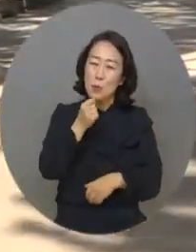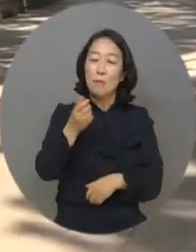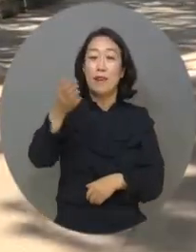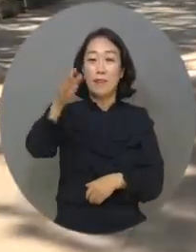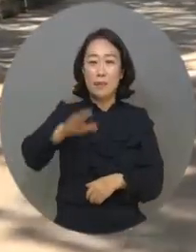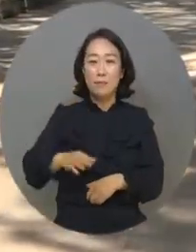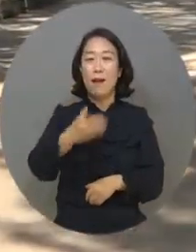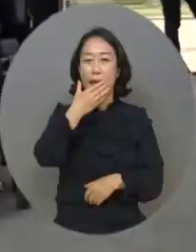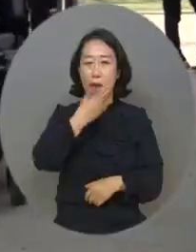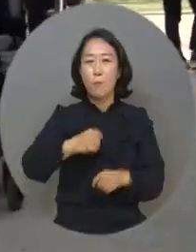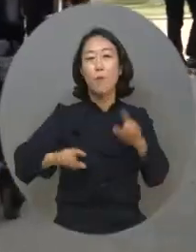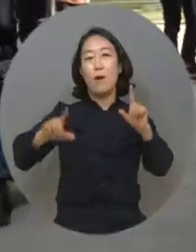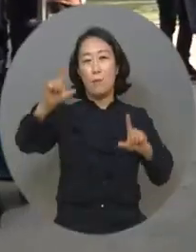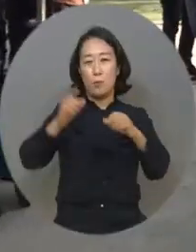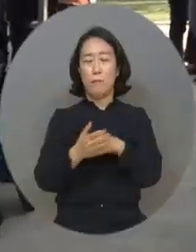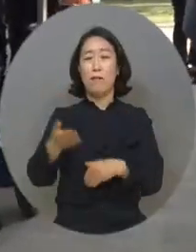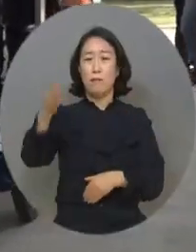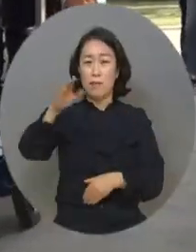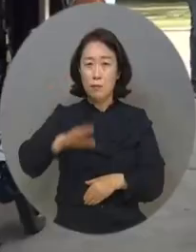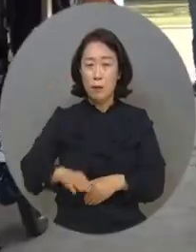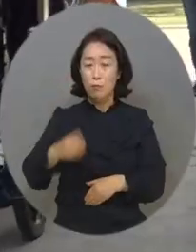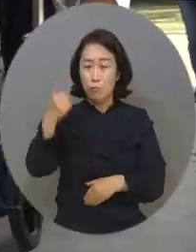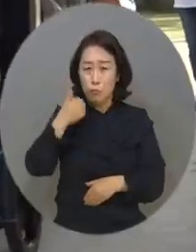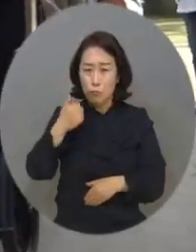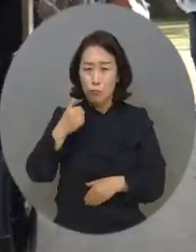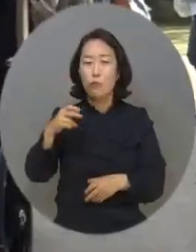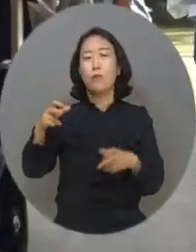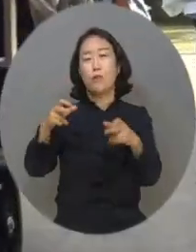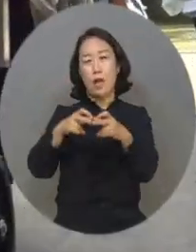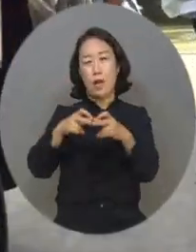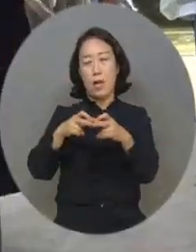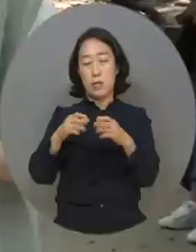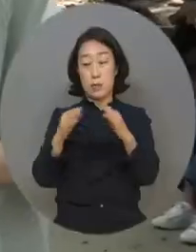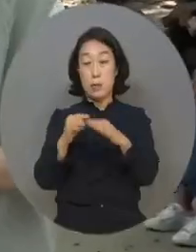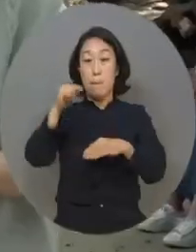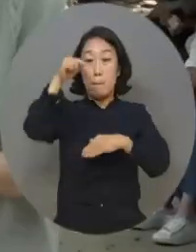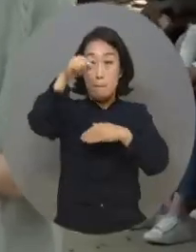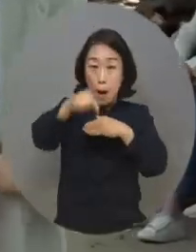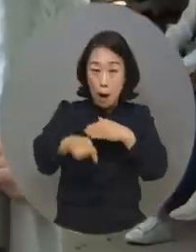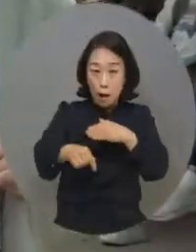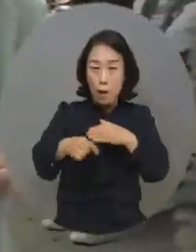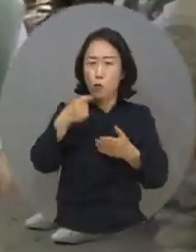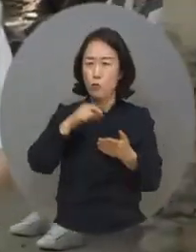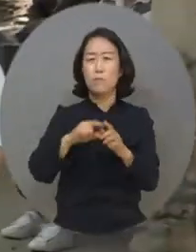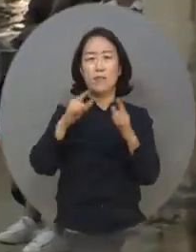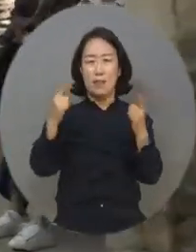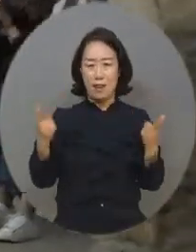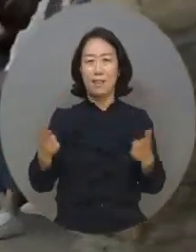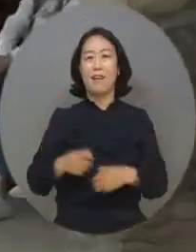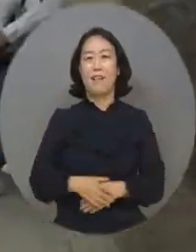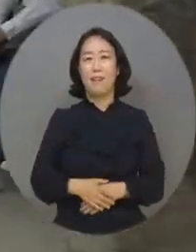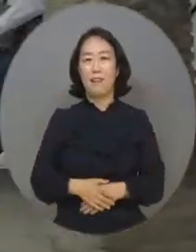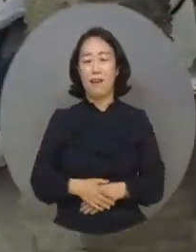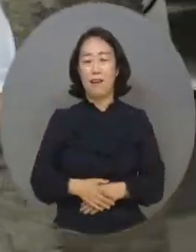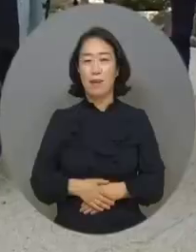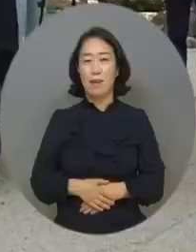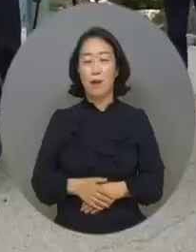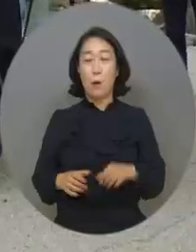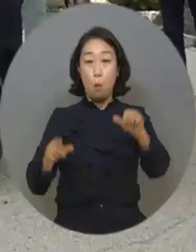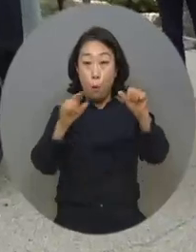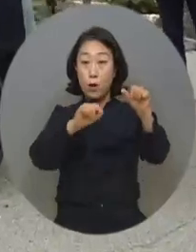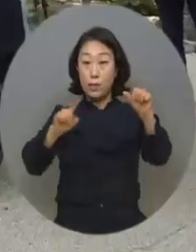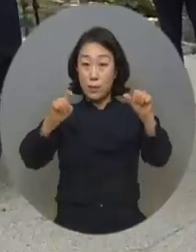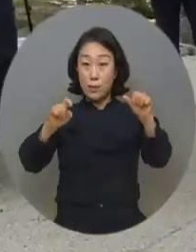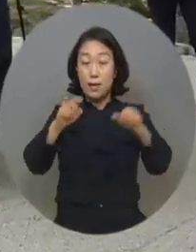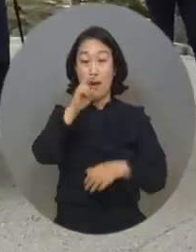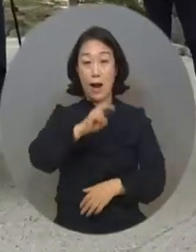즐기는 사람들. 하지만 누군가에겐 집 밖을 나서는 것조차 쉽지 않습니다. 지난 11일 가수